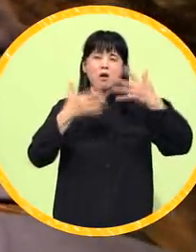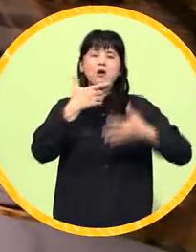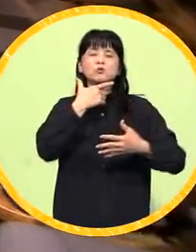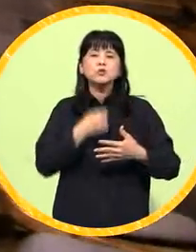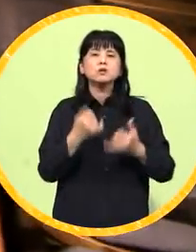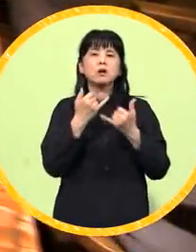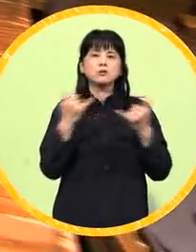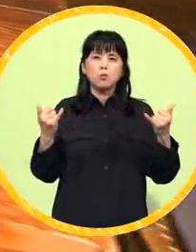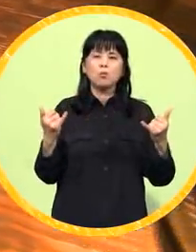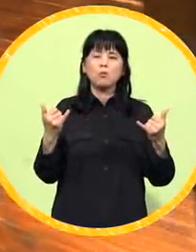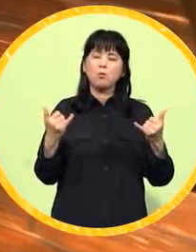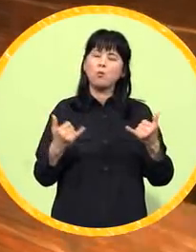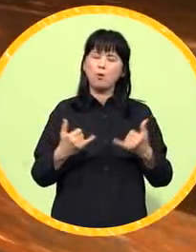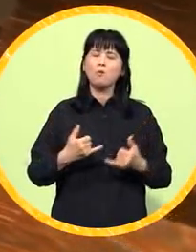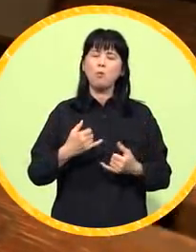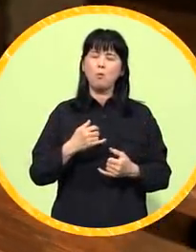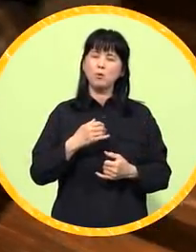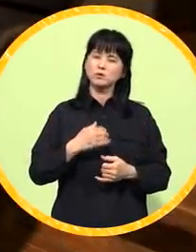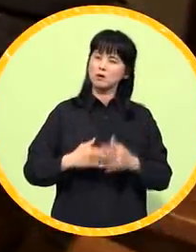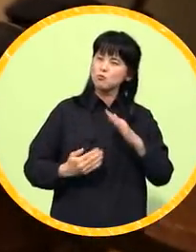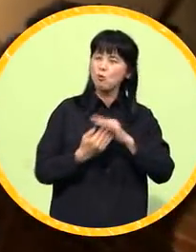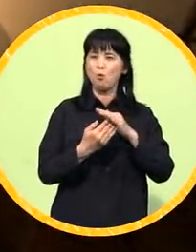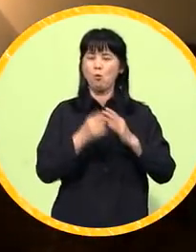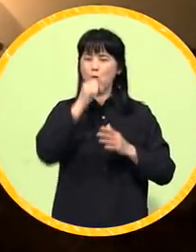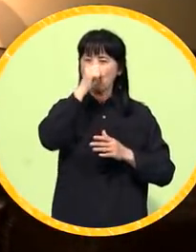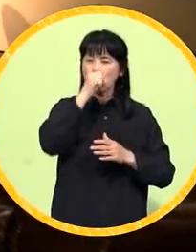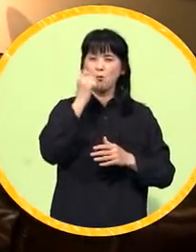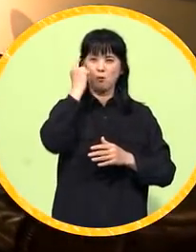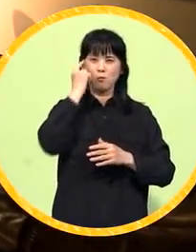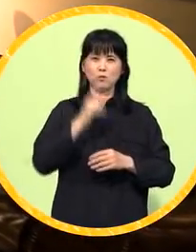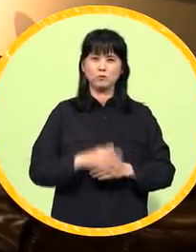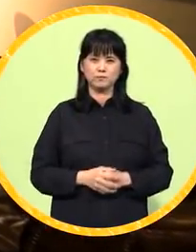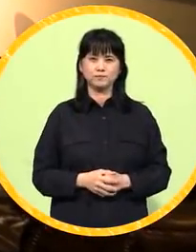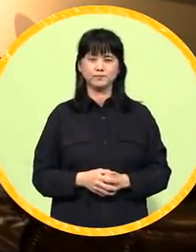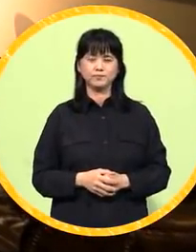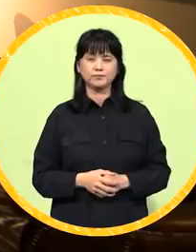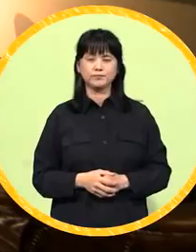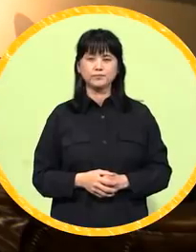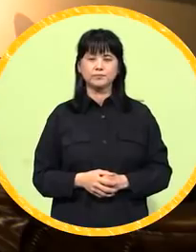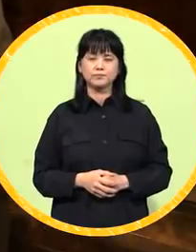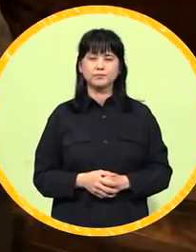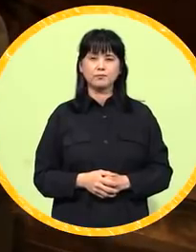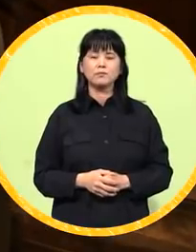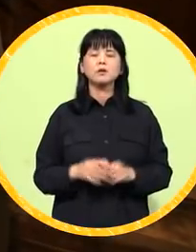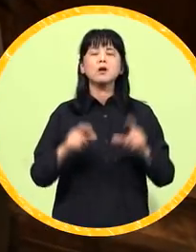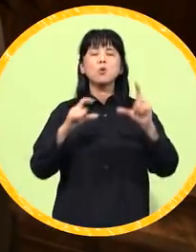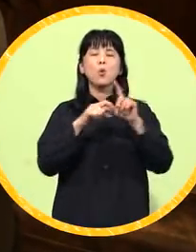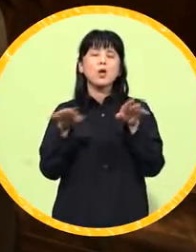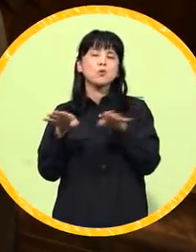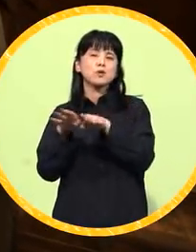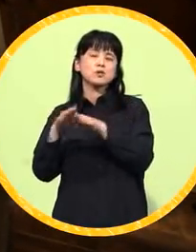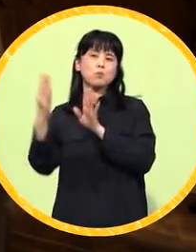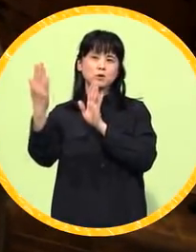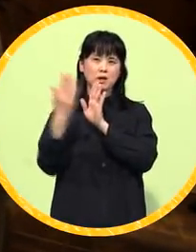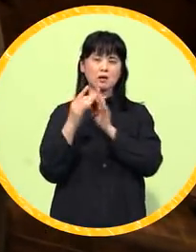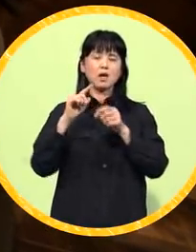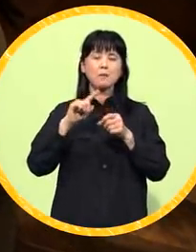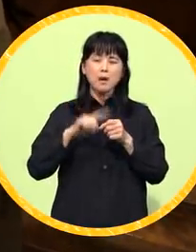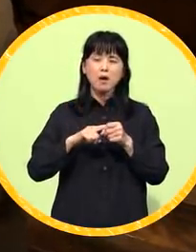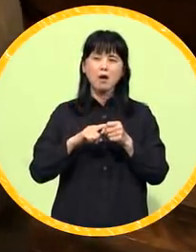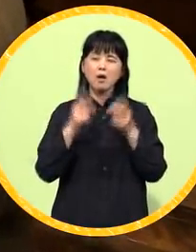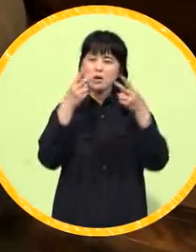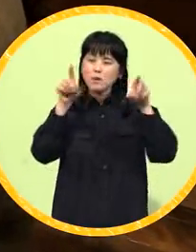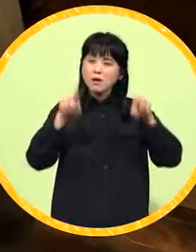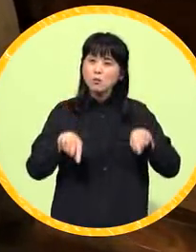好きにはたまらない贅沢マーカーんだと思うんですけどまあゴールデンウィークも近いということでなにかイベント